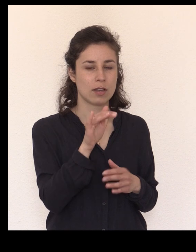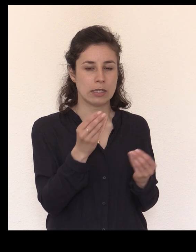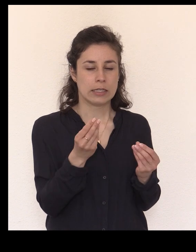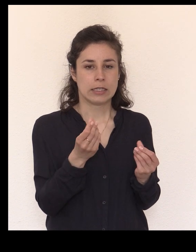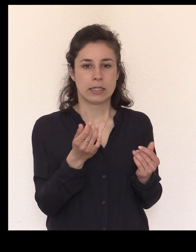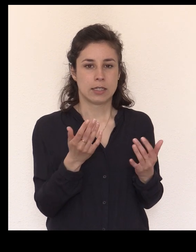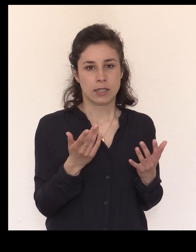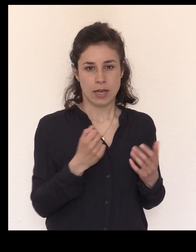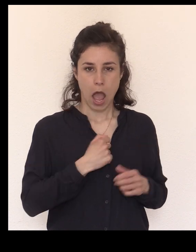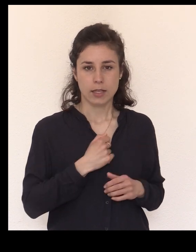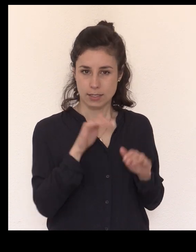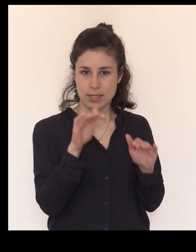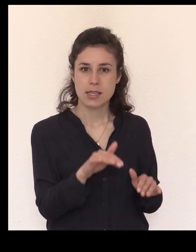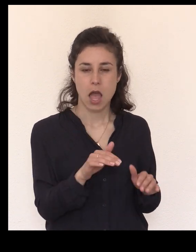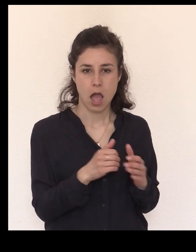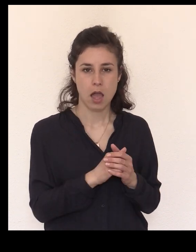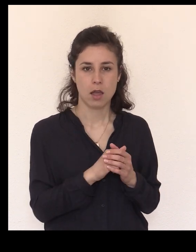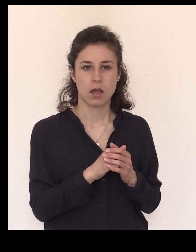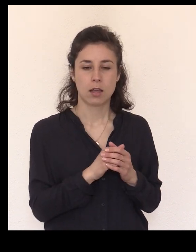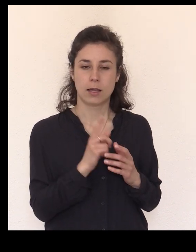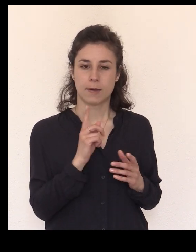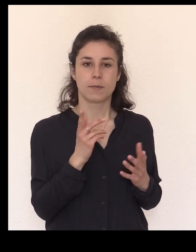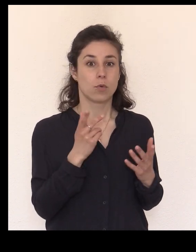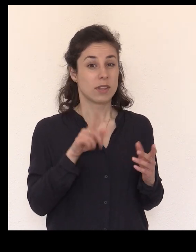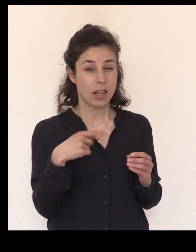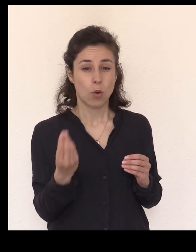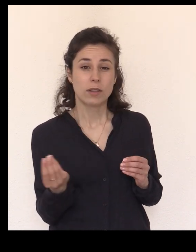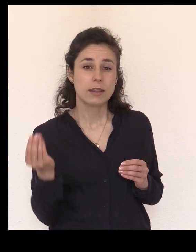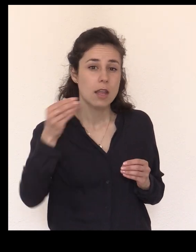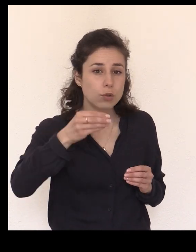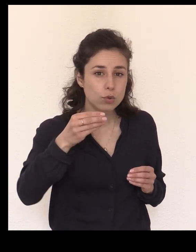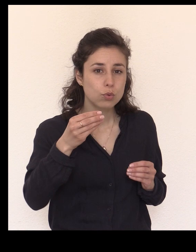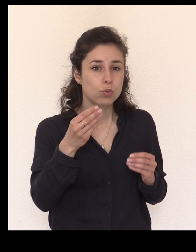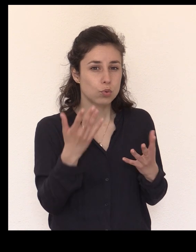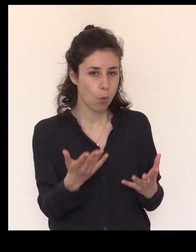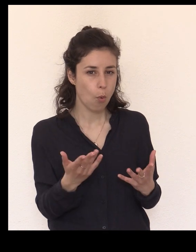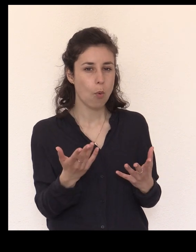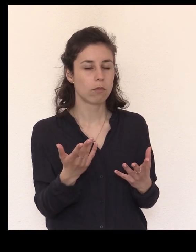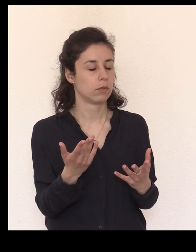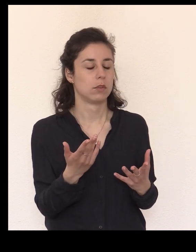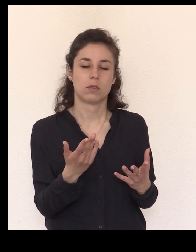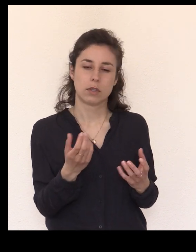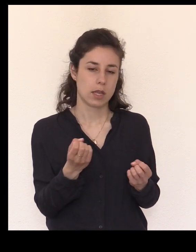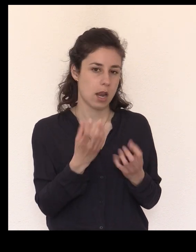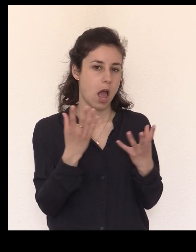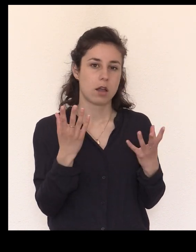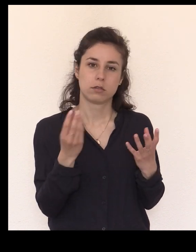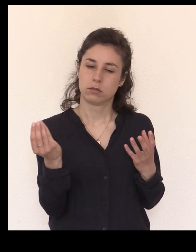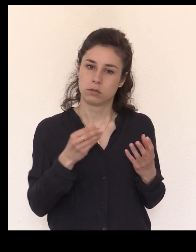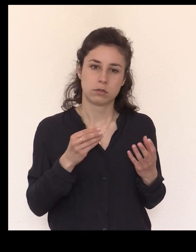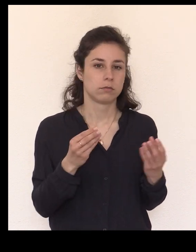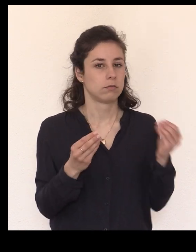Hemmschwelle, die du überwinden musst, dort anzurufen. Und wenn dann sowas noch passiert, dann tut es natürlich sein Übriges